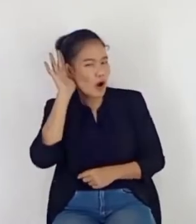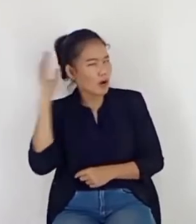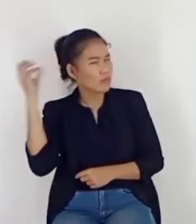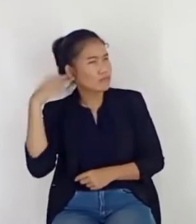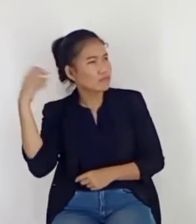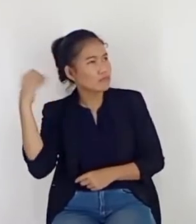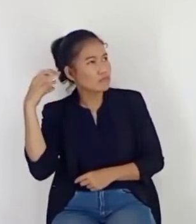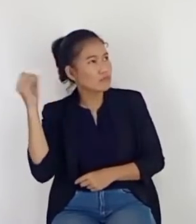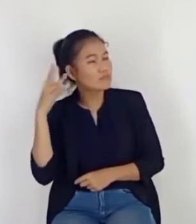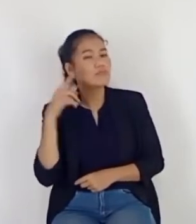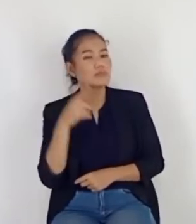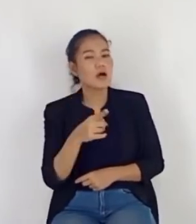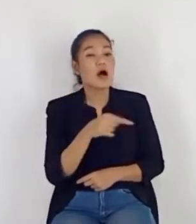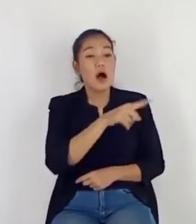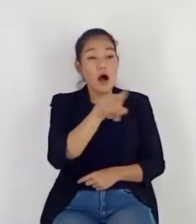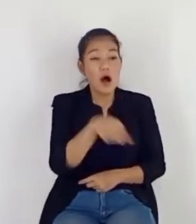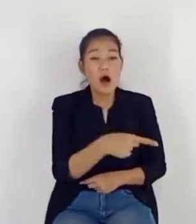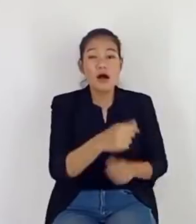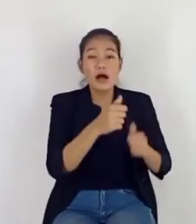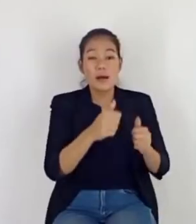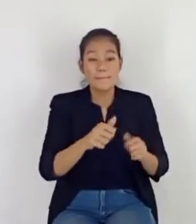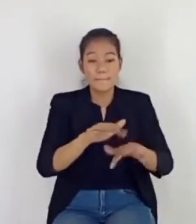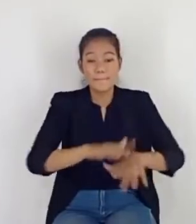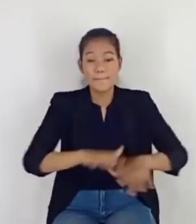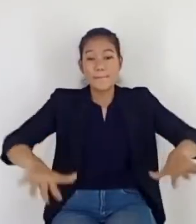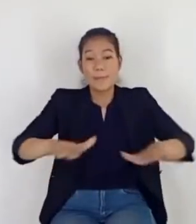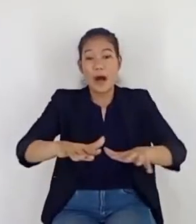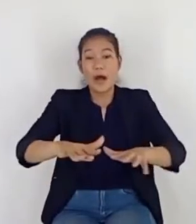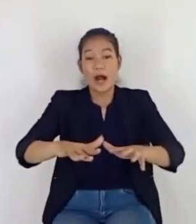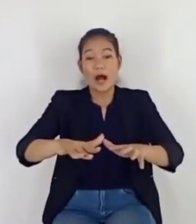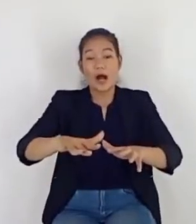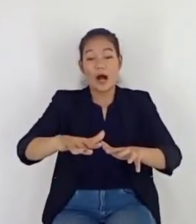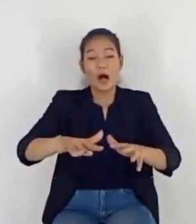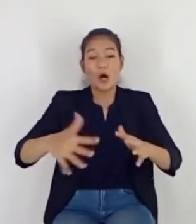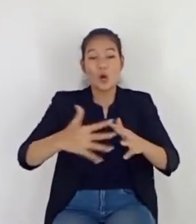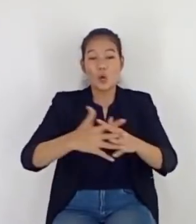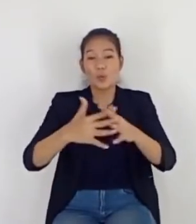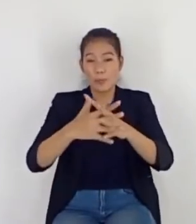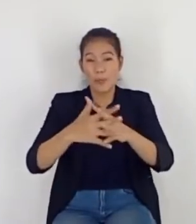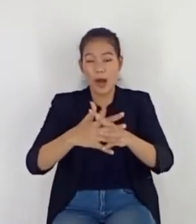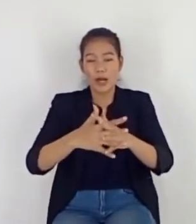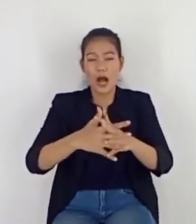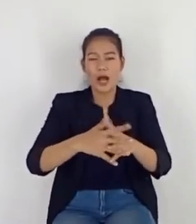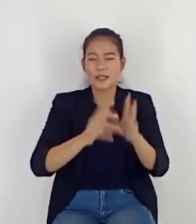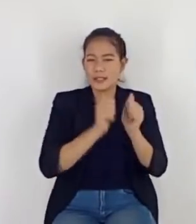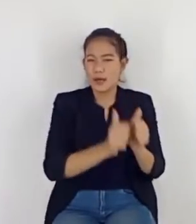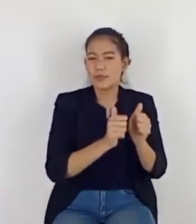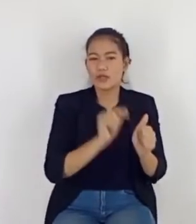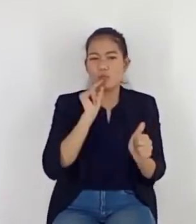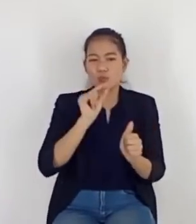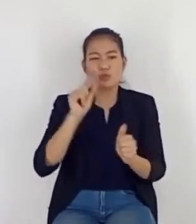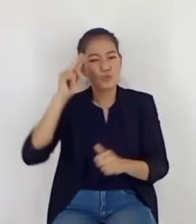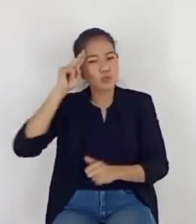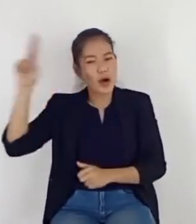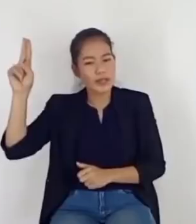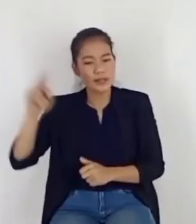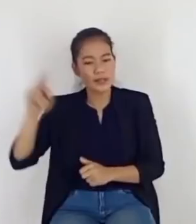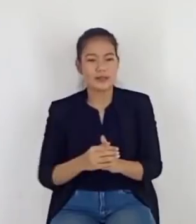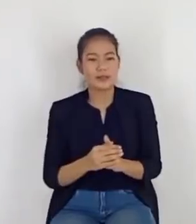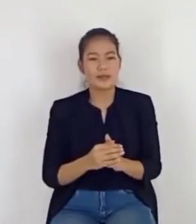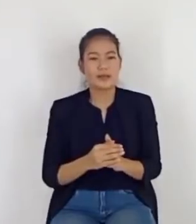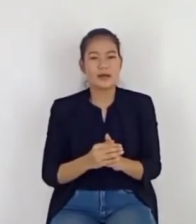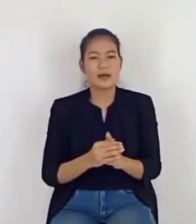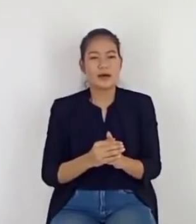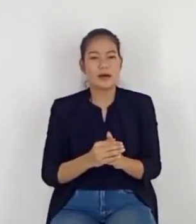berseru-seru, persiapkanlah di padang gurun jalan untuk Tuhan. Luruskanlah di padang belantara jalan